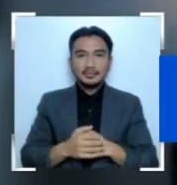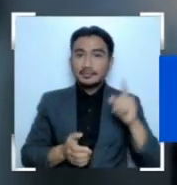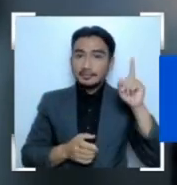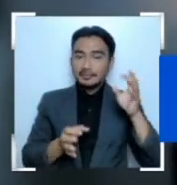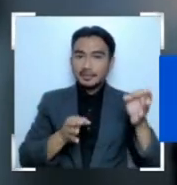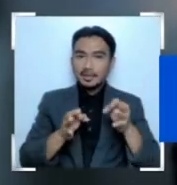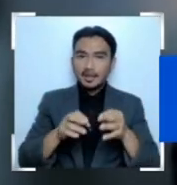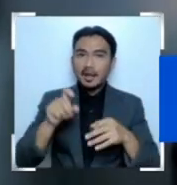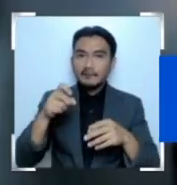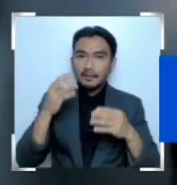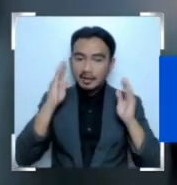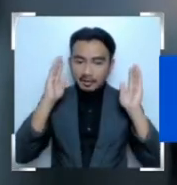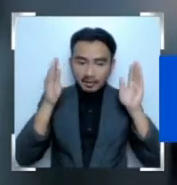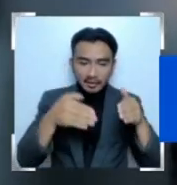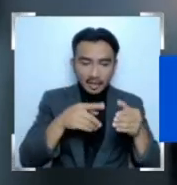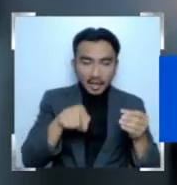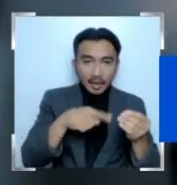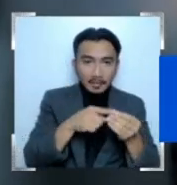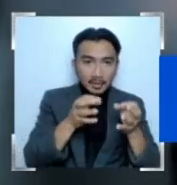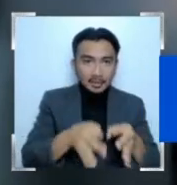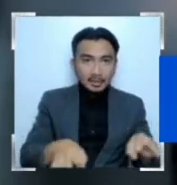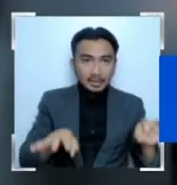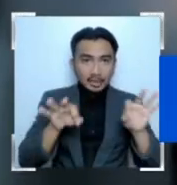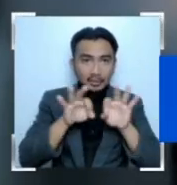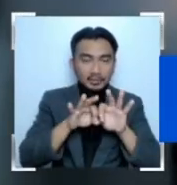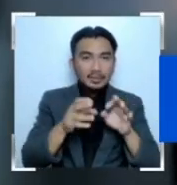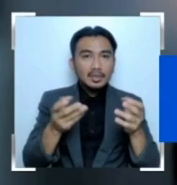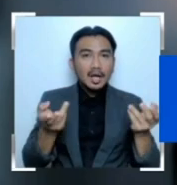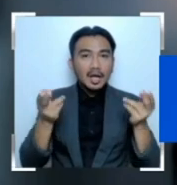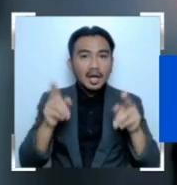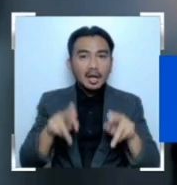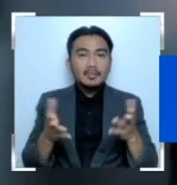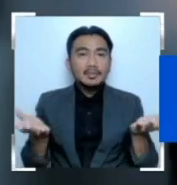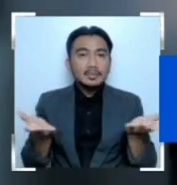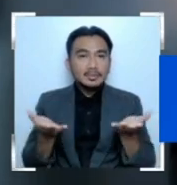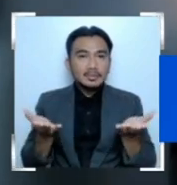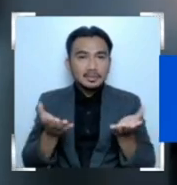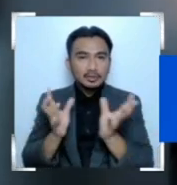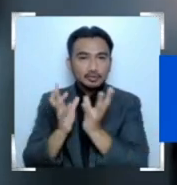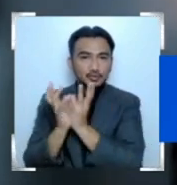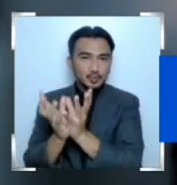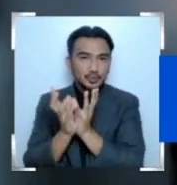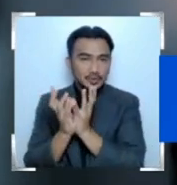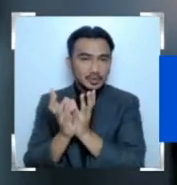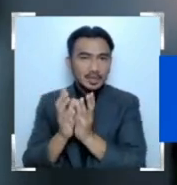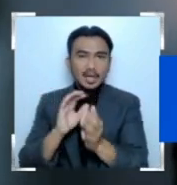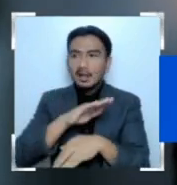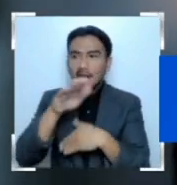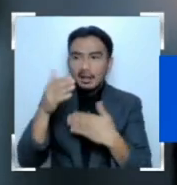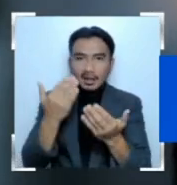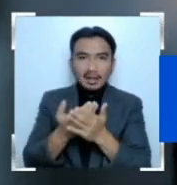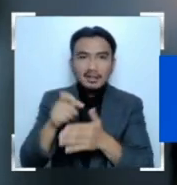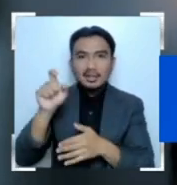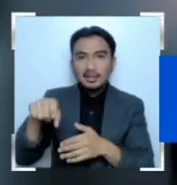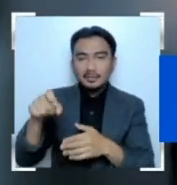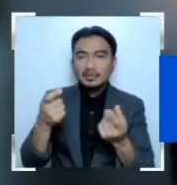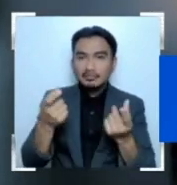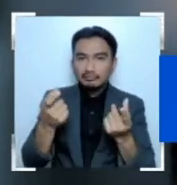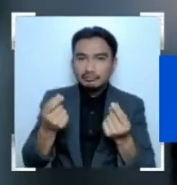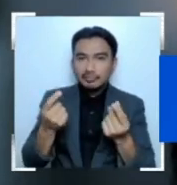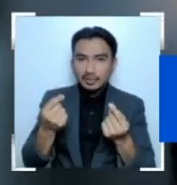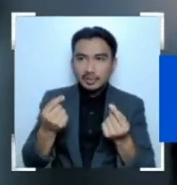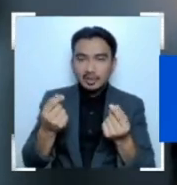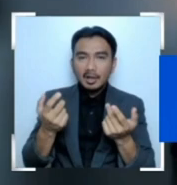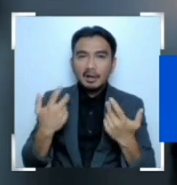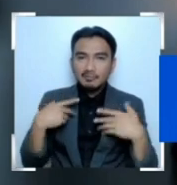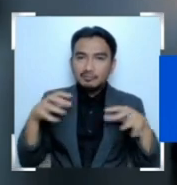ang pinakamahalaga na nangyayari sa ating komunidad. At lahat yon ay gagawin natin sa